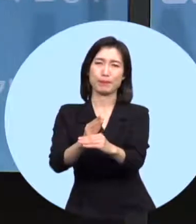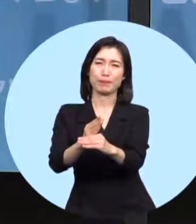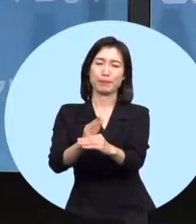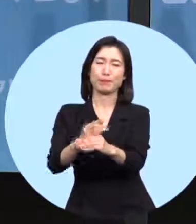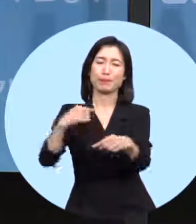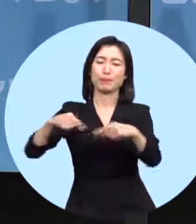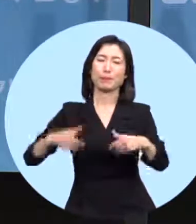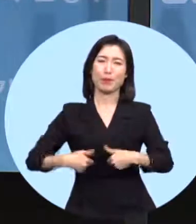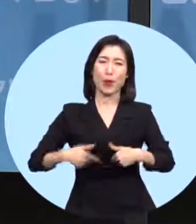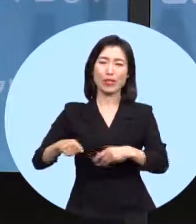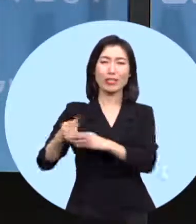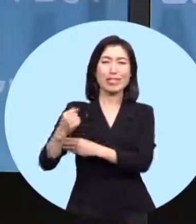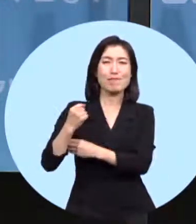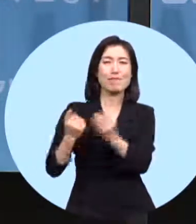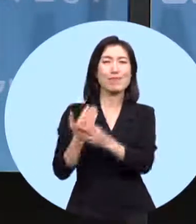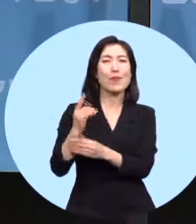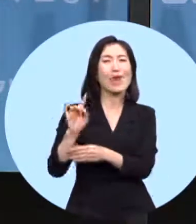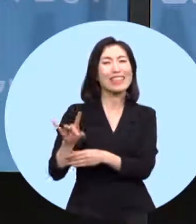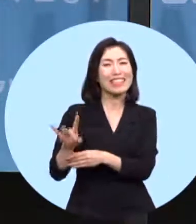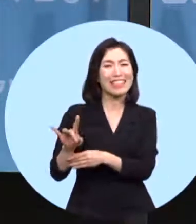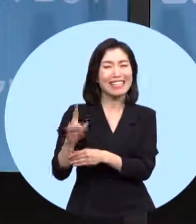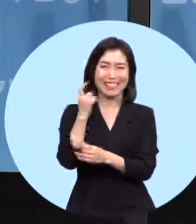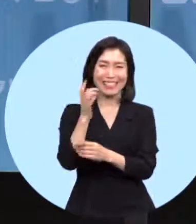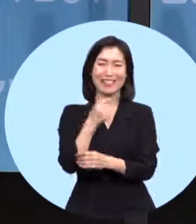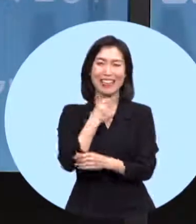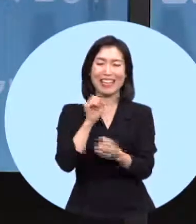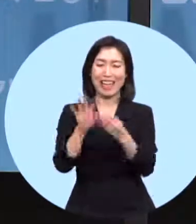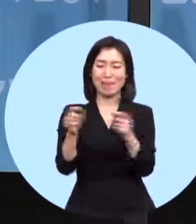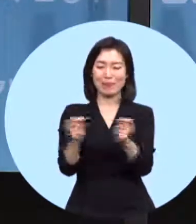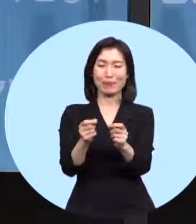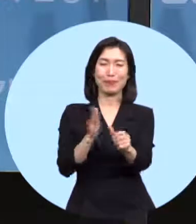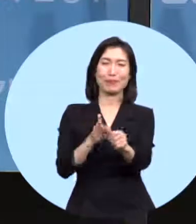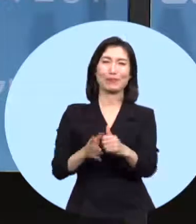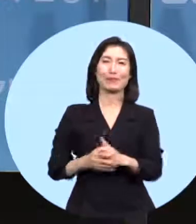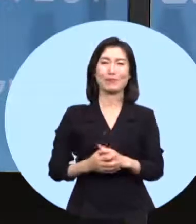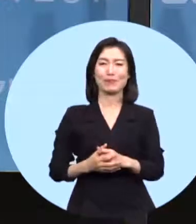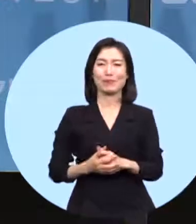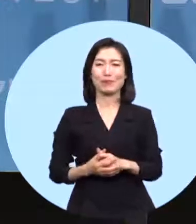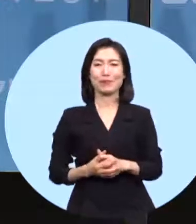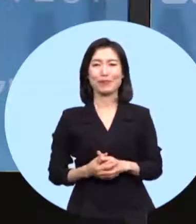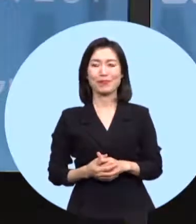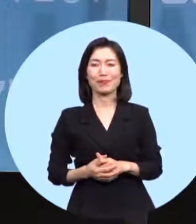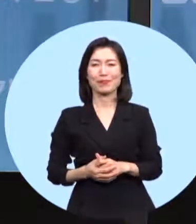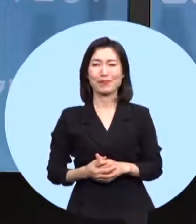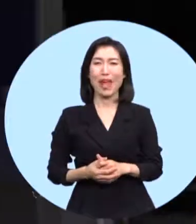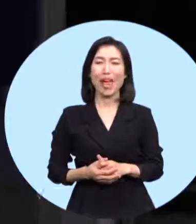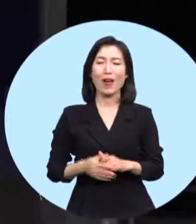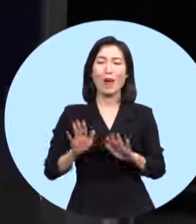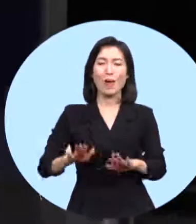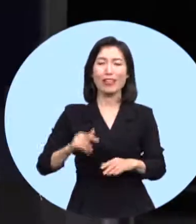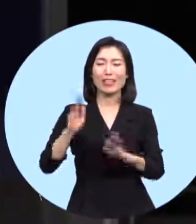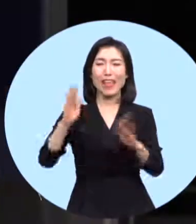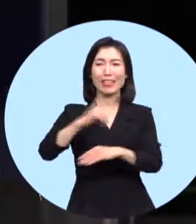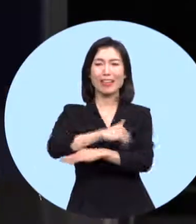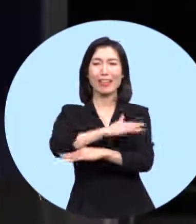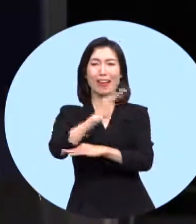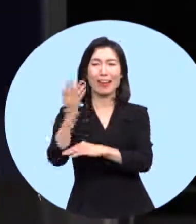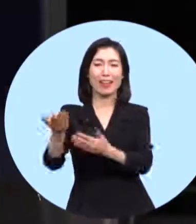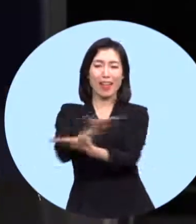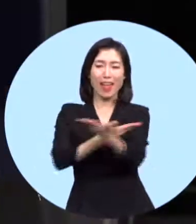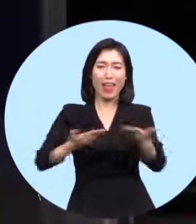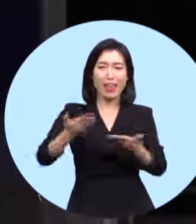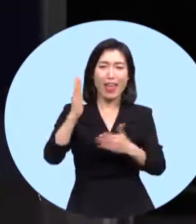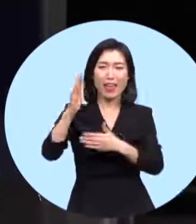않느냐. 그 힘이 어디서 오느냐. 그런 질문이 있는 것 같습니다. 간단하게 말씀해 주신다면요. 예, 오늘 쭉